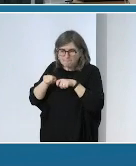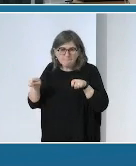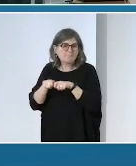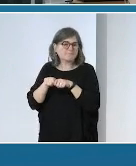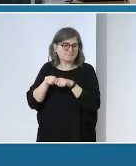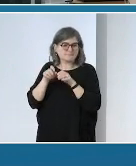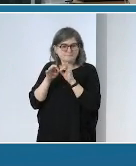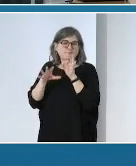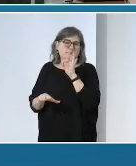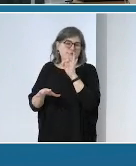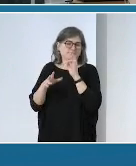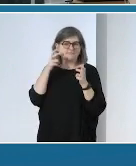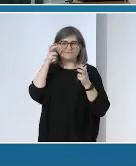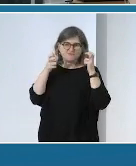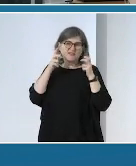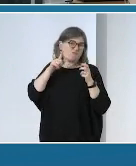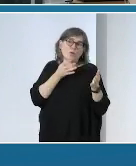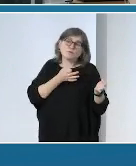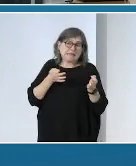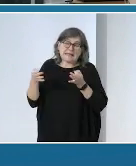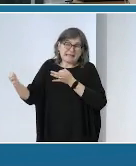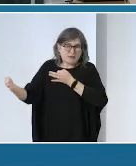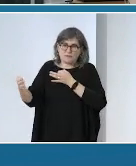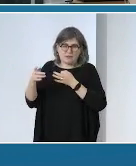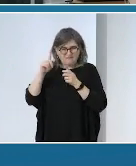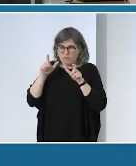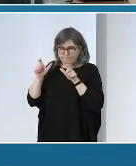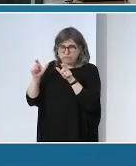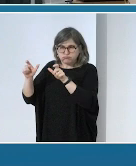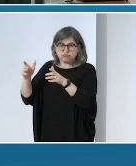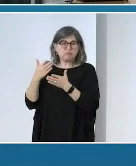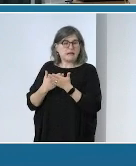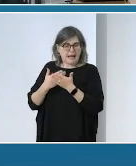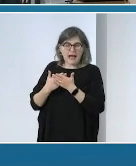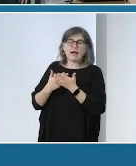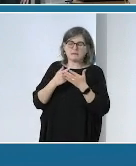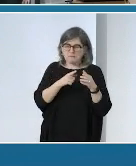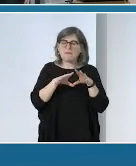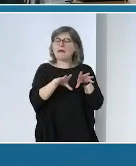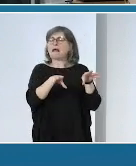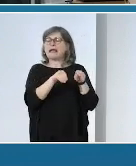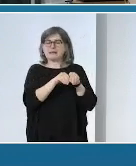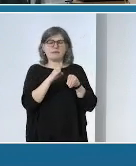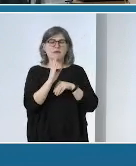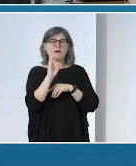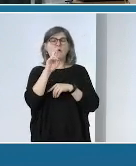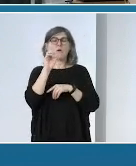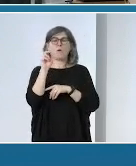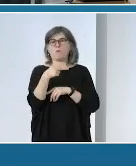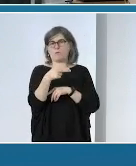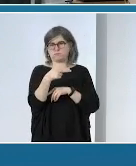qu'il y ait un suivi très régulier. Et là, l'équipe de Bron nous